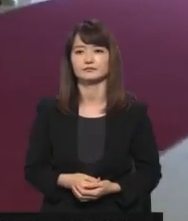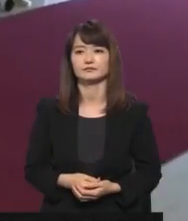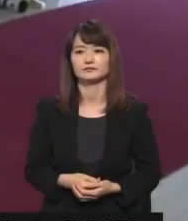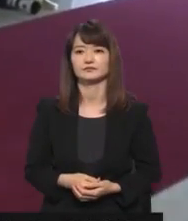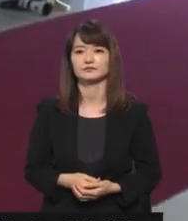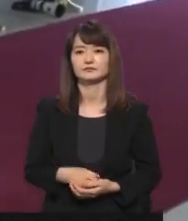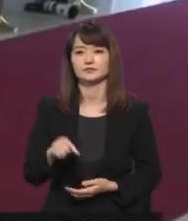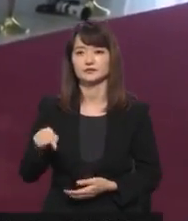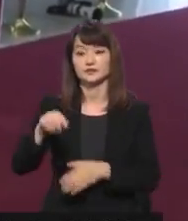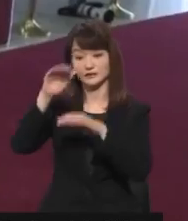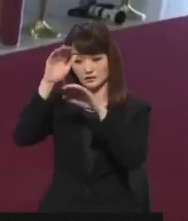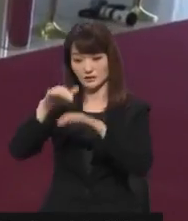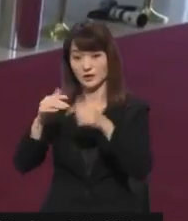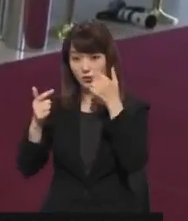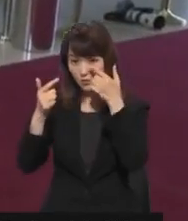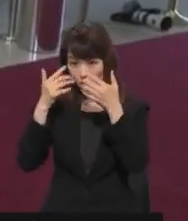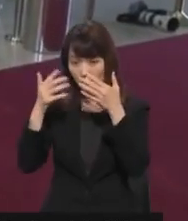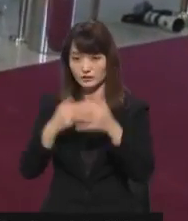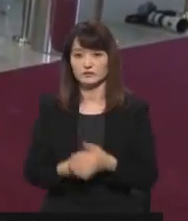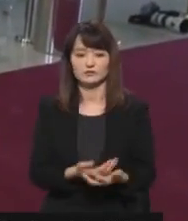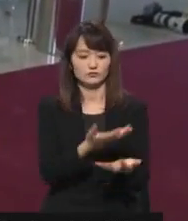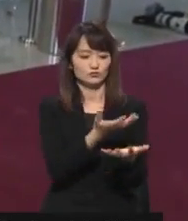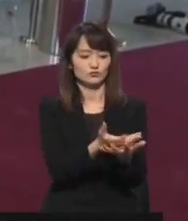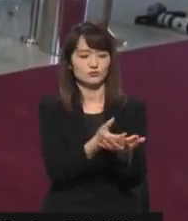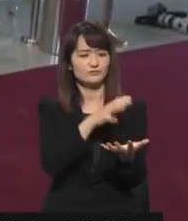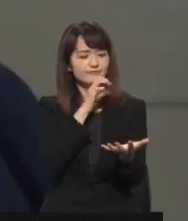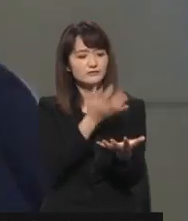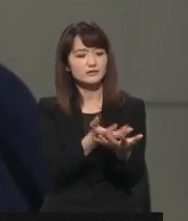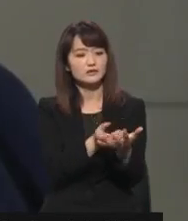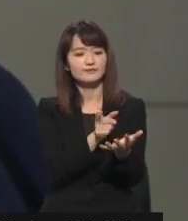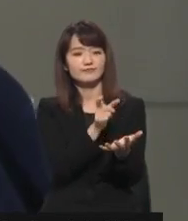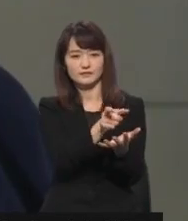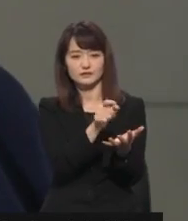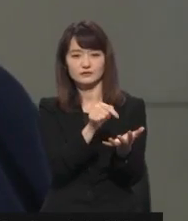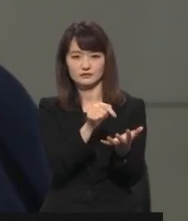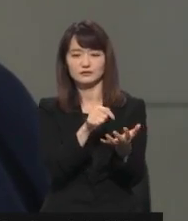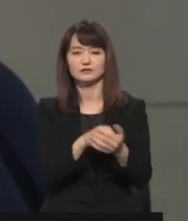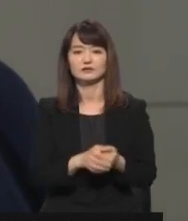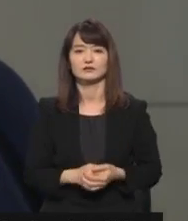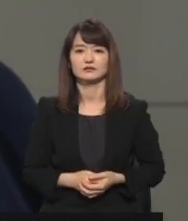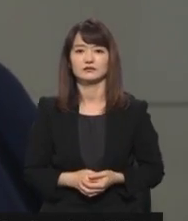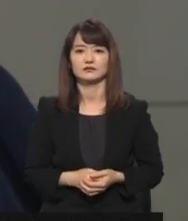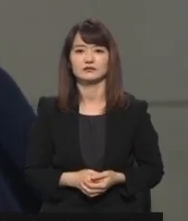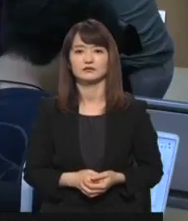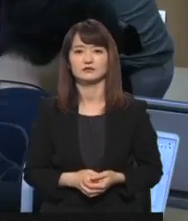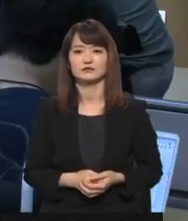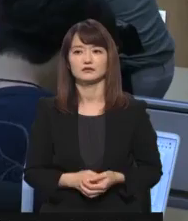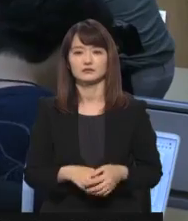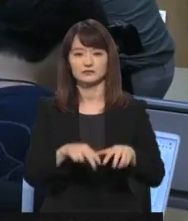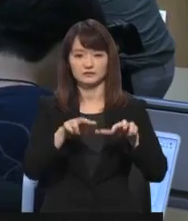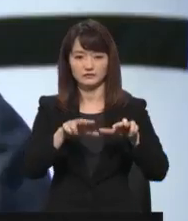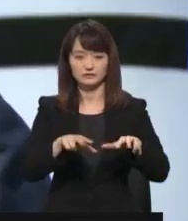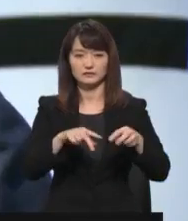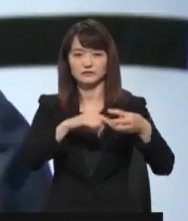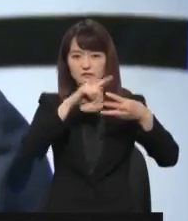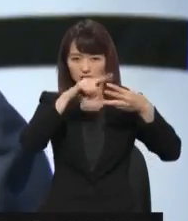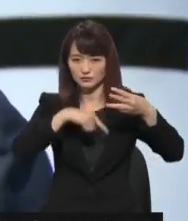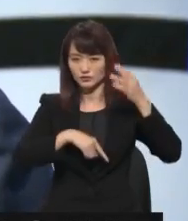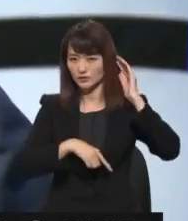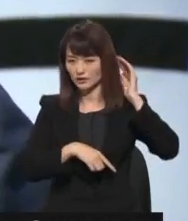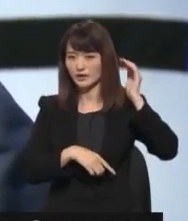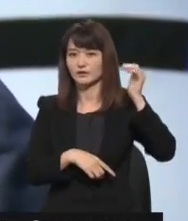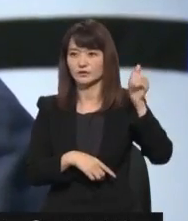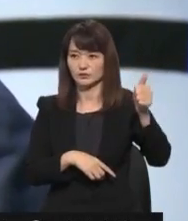봐요 그런데 탄원 소속의 그 이속 대표가 사실 현 현 윤석열 대통령과